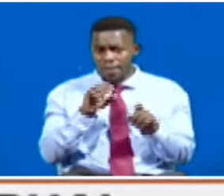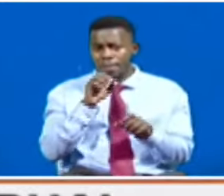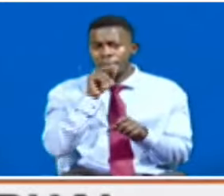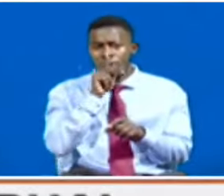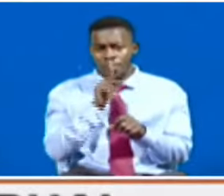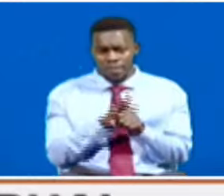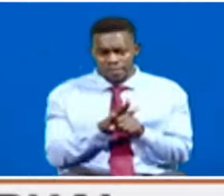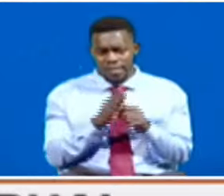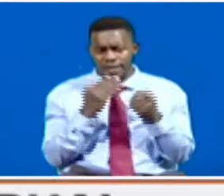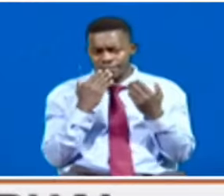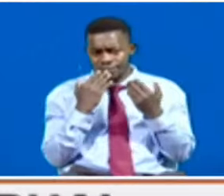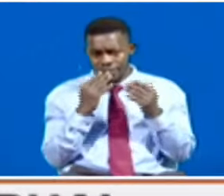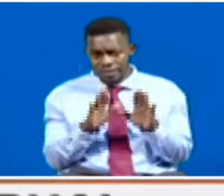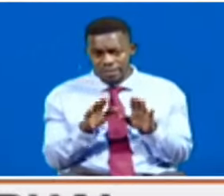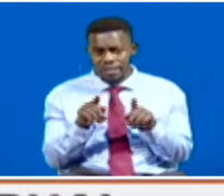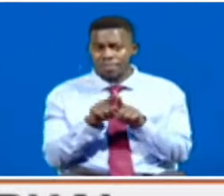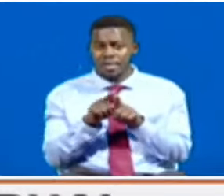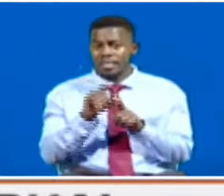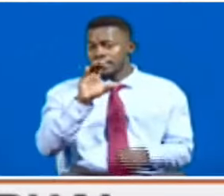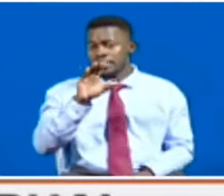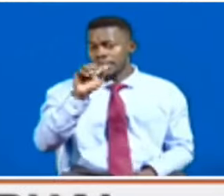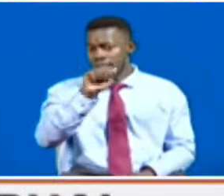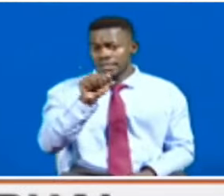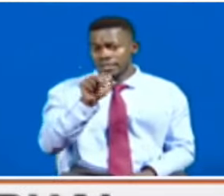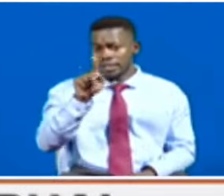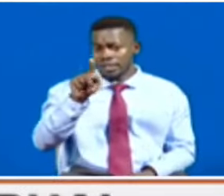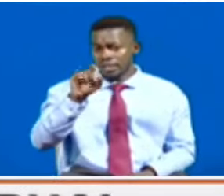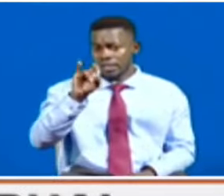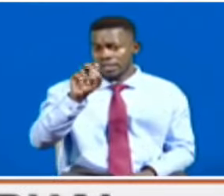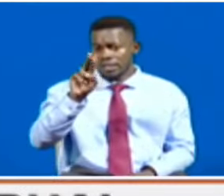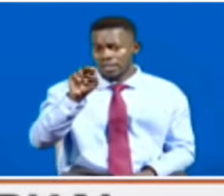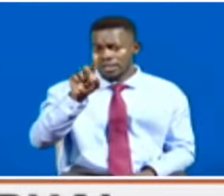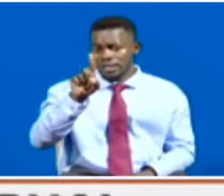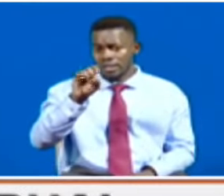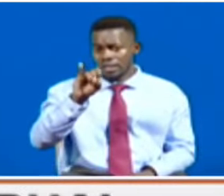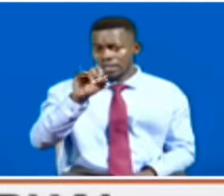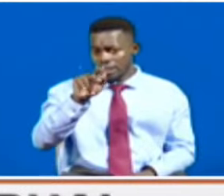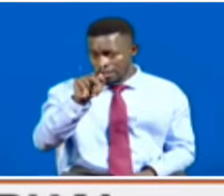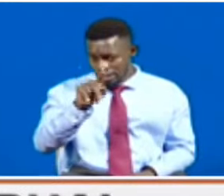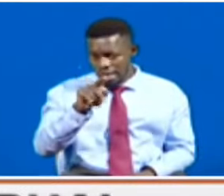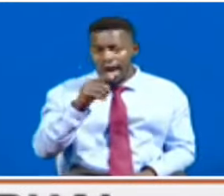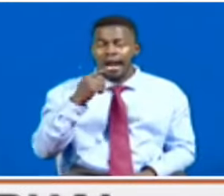na kurudishia bwana Kindiki vile alitoa uwazi, na yule alikuwa